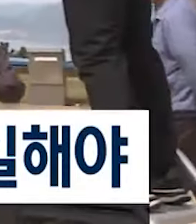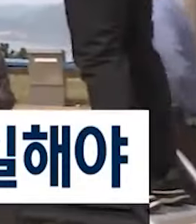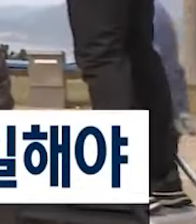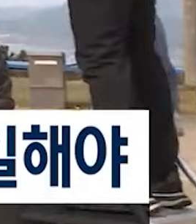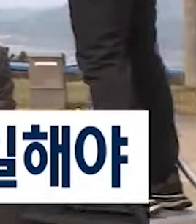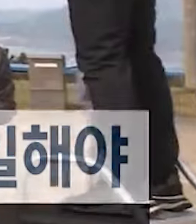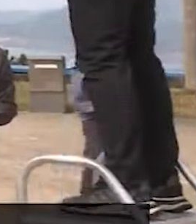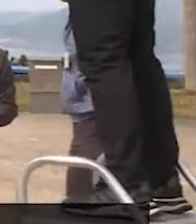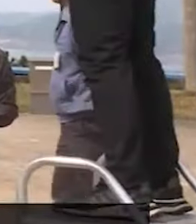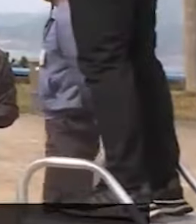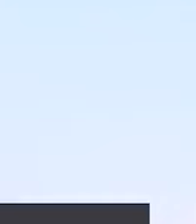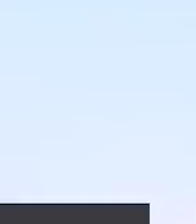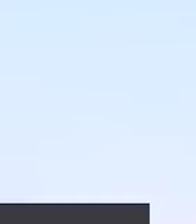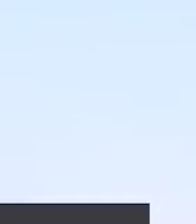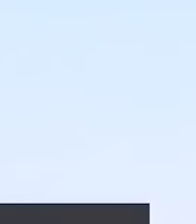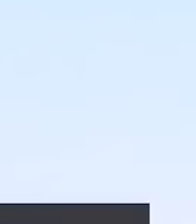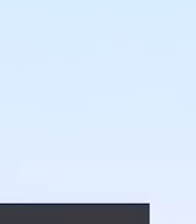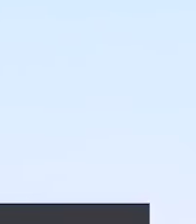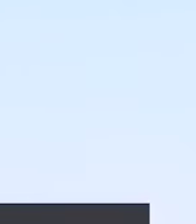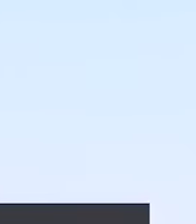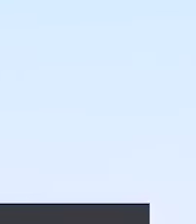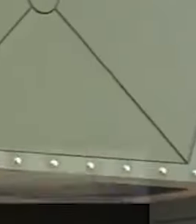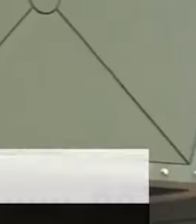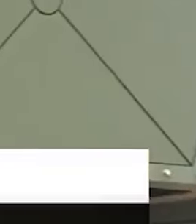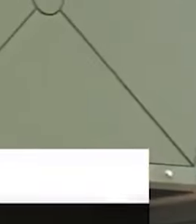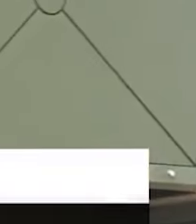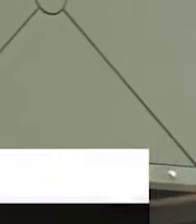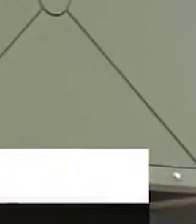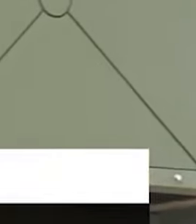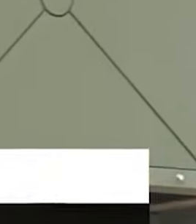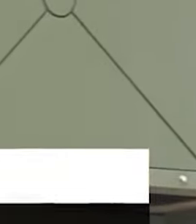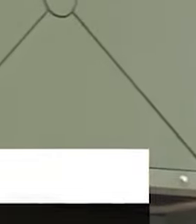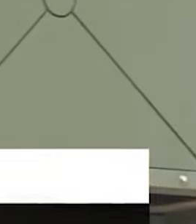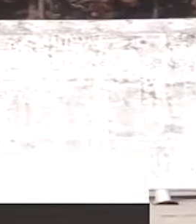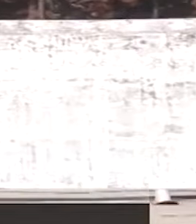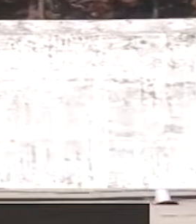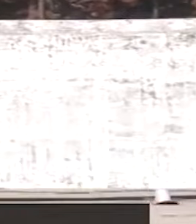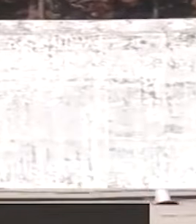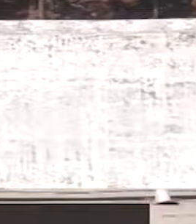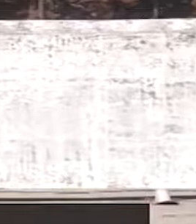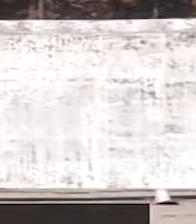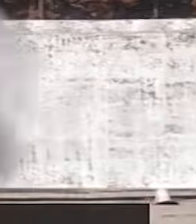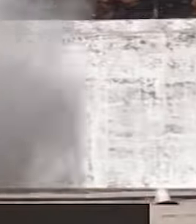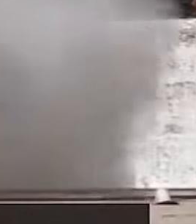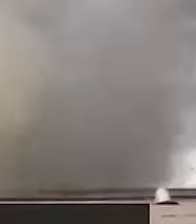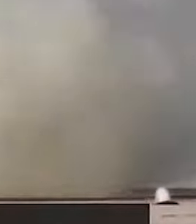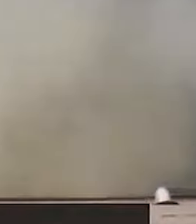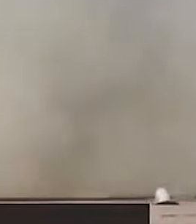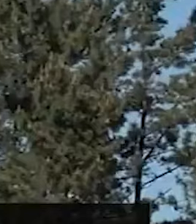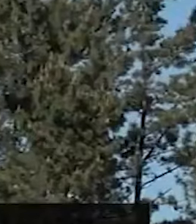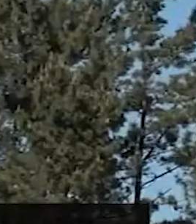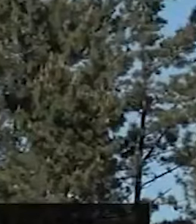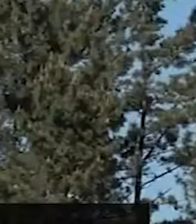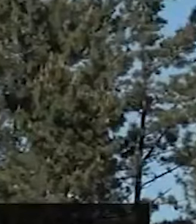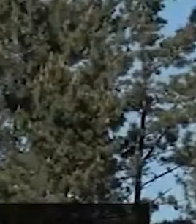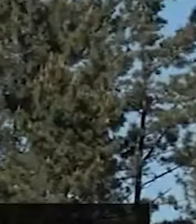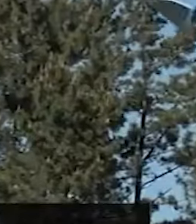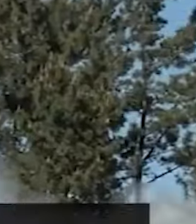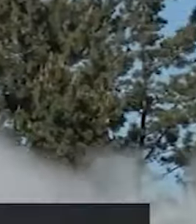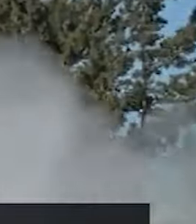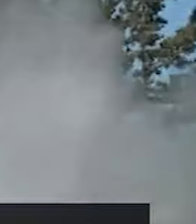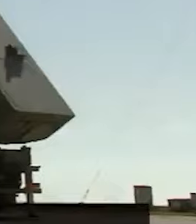중 하나를 택해야 합니다. 향후 종전 이후에도 거센 후폭풍에 시달릴 수 있습니다. OBS